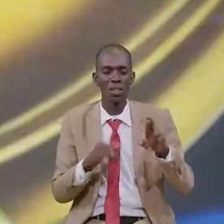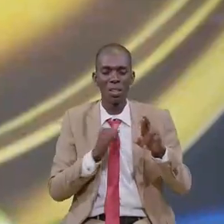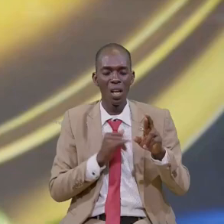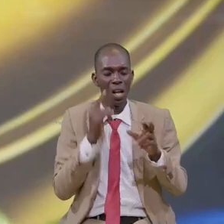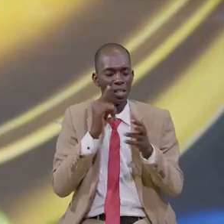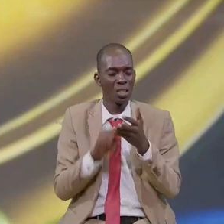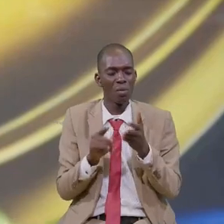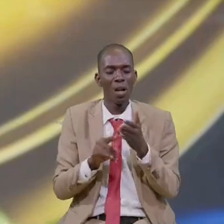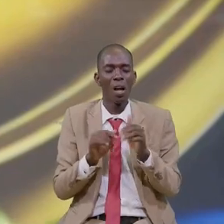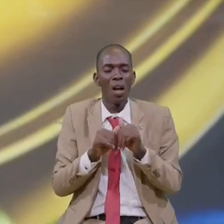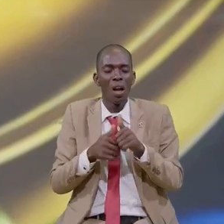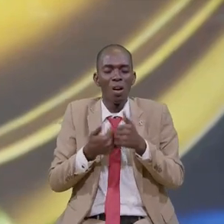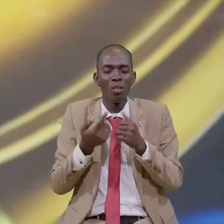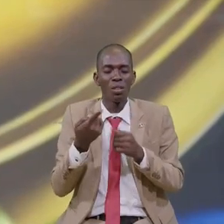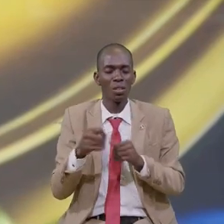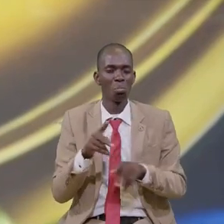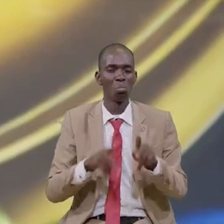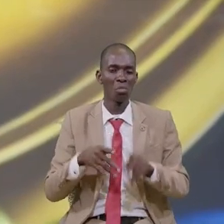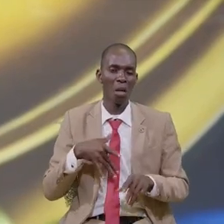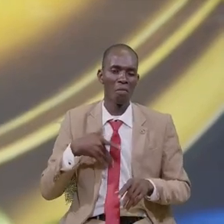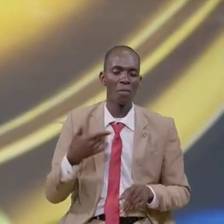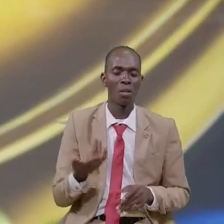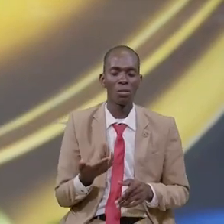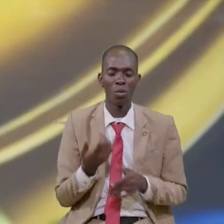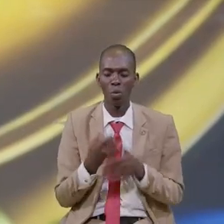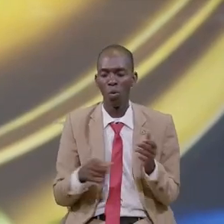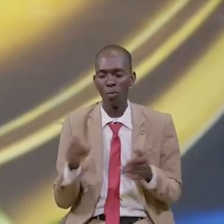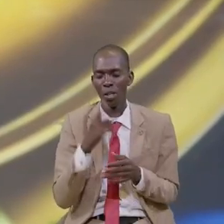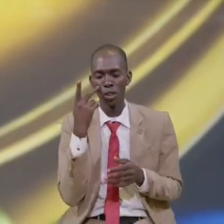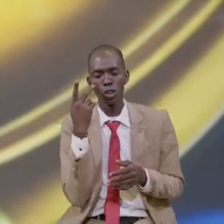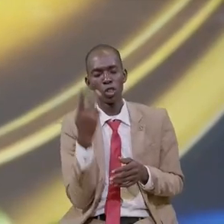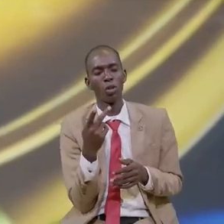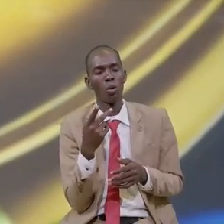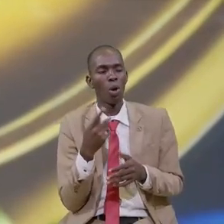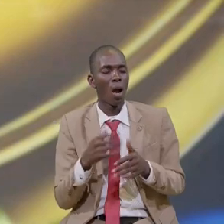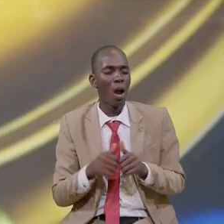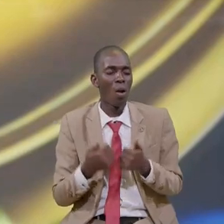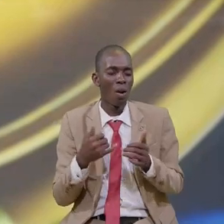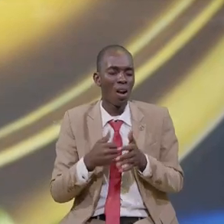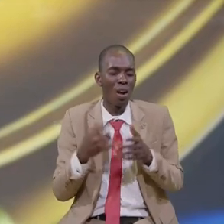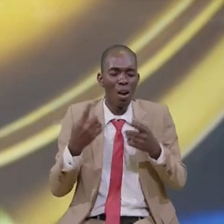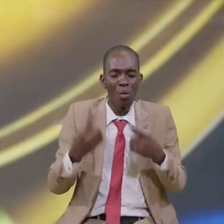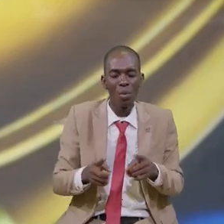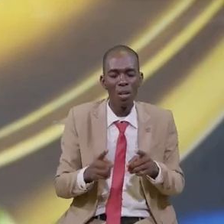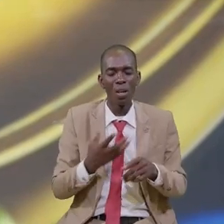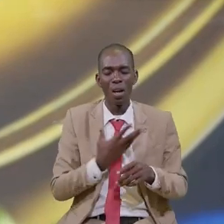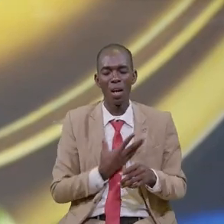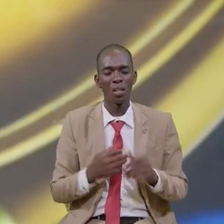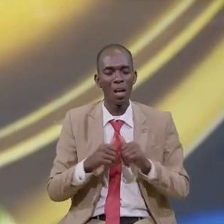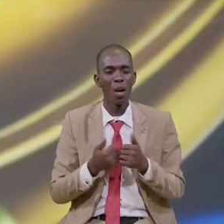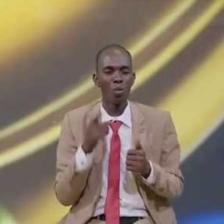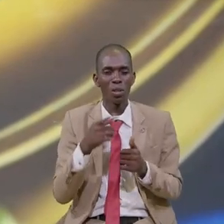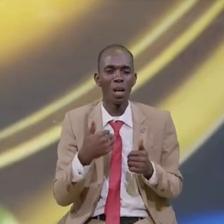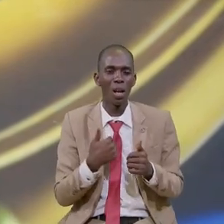est tombé, ce qu'ils ont vu et comment c'est arrivé et comment c'est arrivé